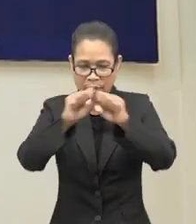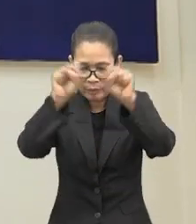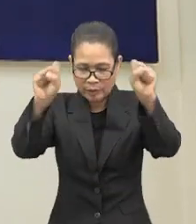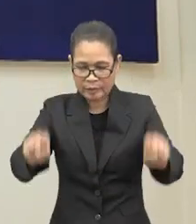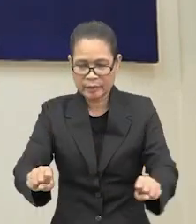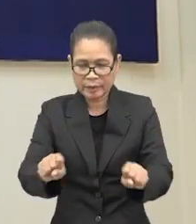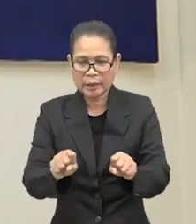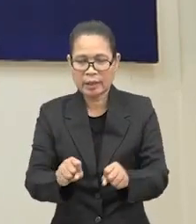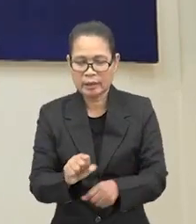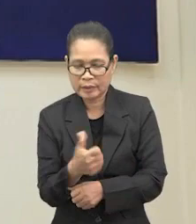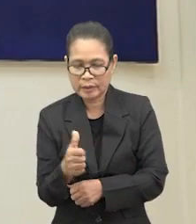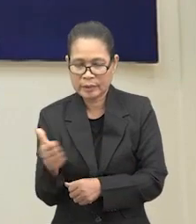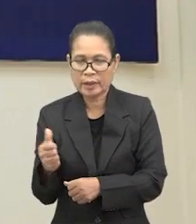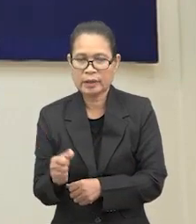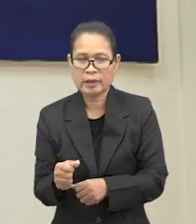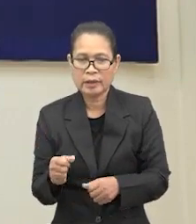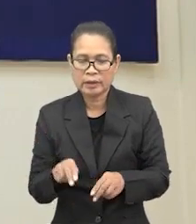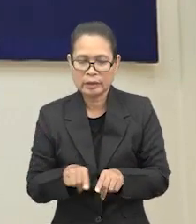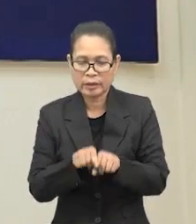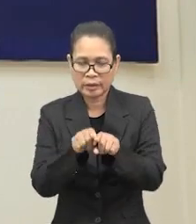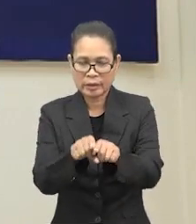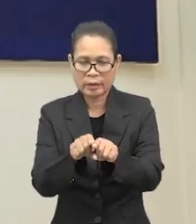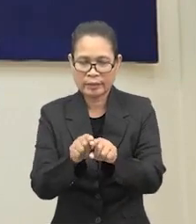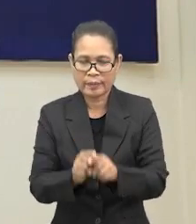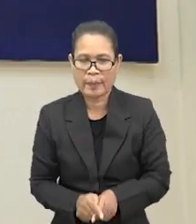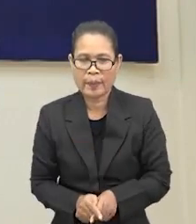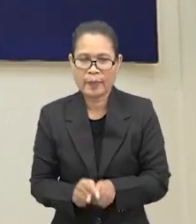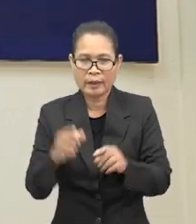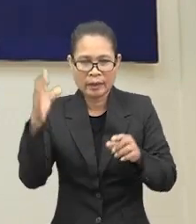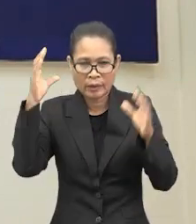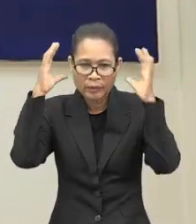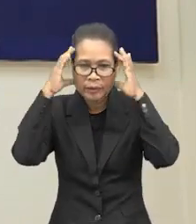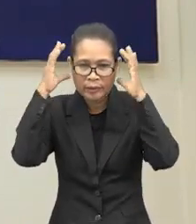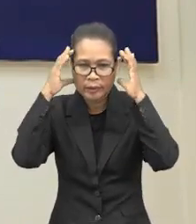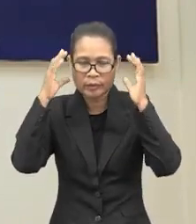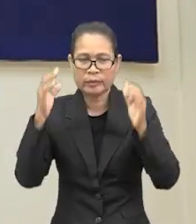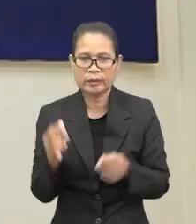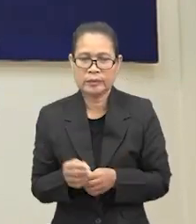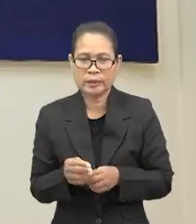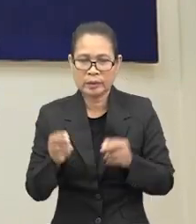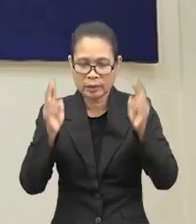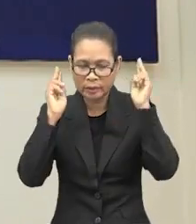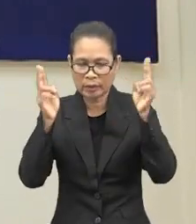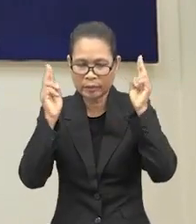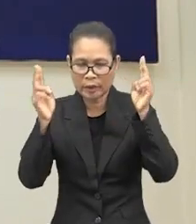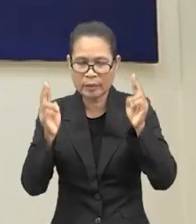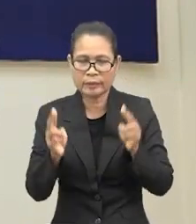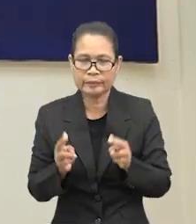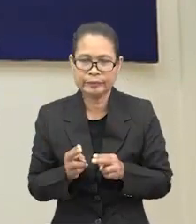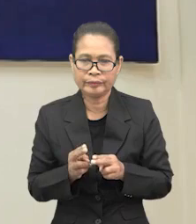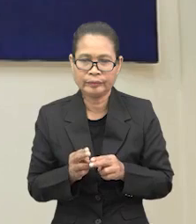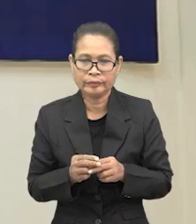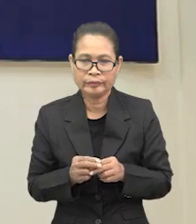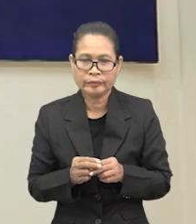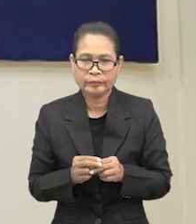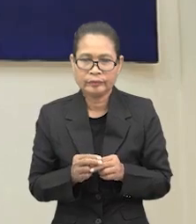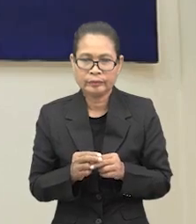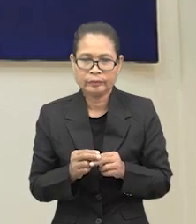xài, niên ní, đội chìa, Facebook chia phơi cả rồi bỏ cơ xuống học rộng dụng chuẩn đăng cây